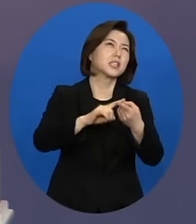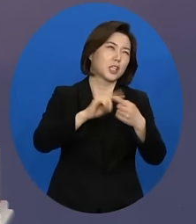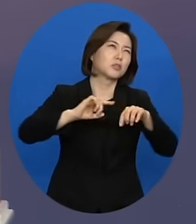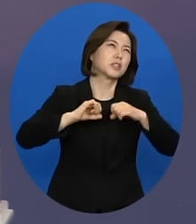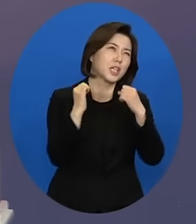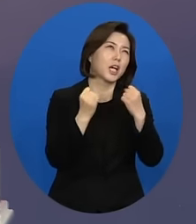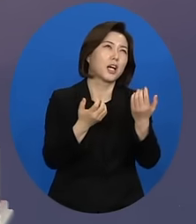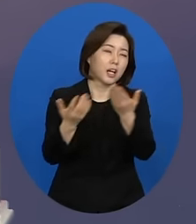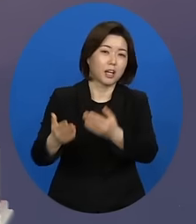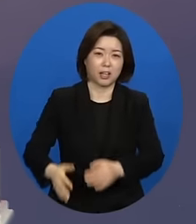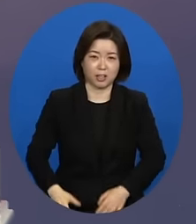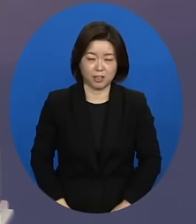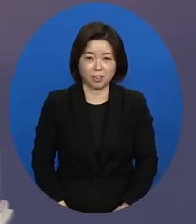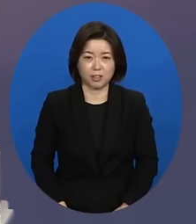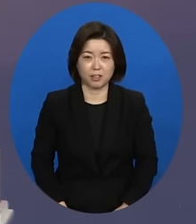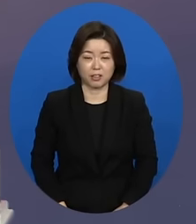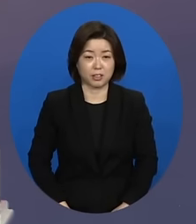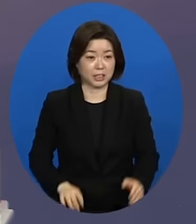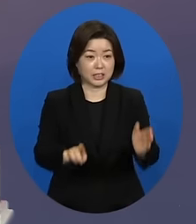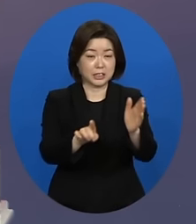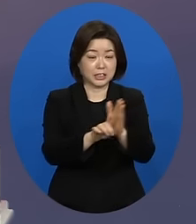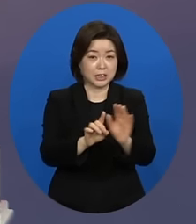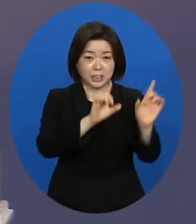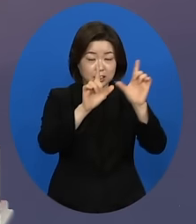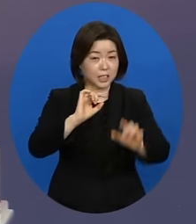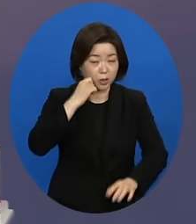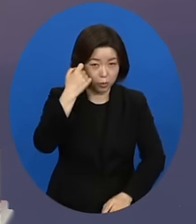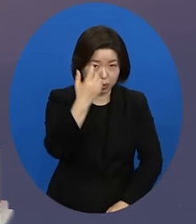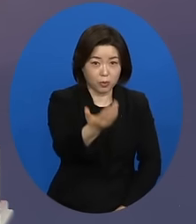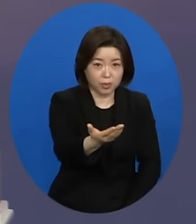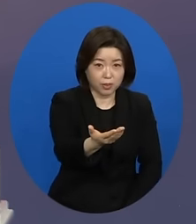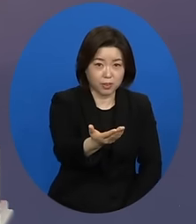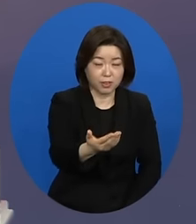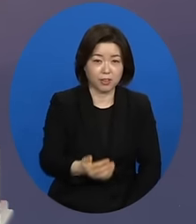자, 물어봅시다. 신앙생활이 어려워요?